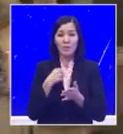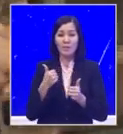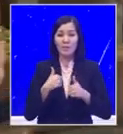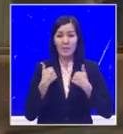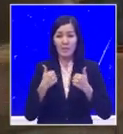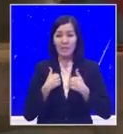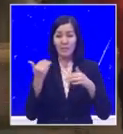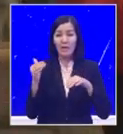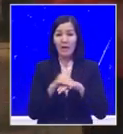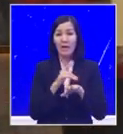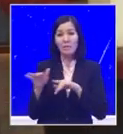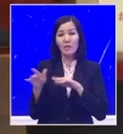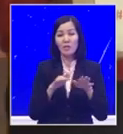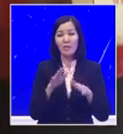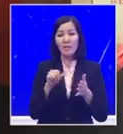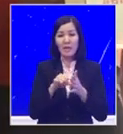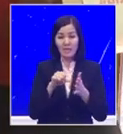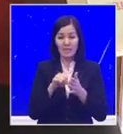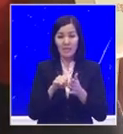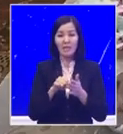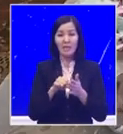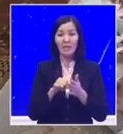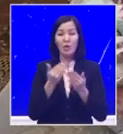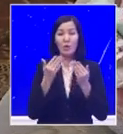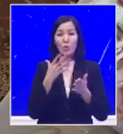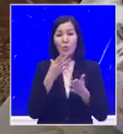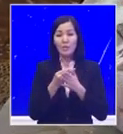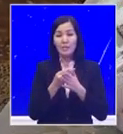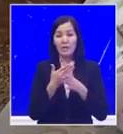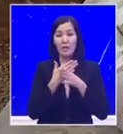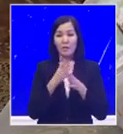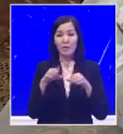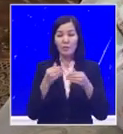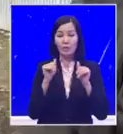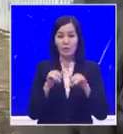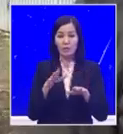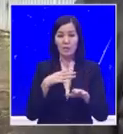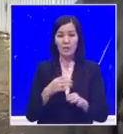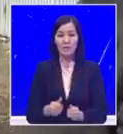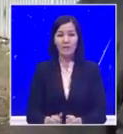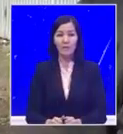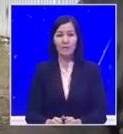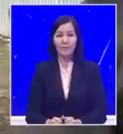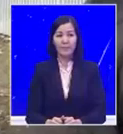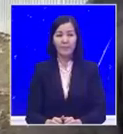елдегі қайырымдылық шараларына қатысып тұрады. Бұл жолы ол жерлестеріне жәрдемдесуге бел буыпты. Мамандарымыздың